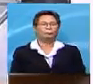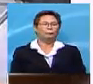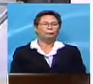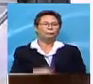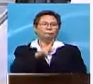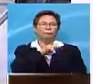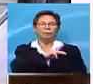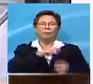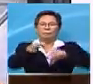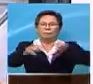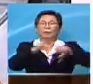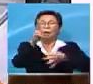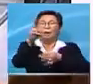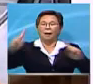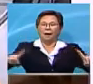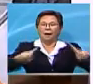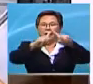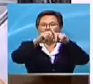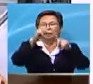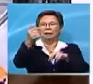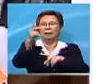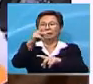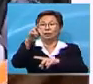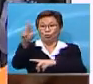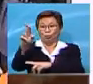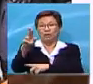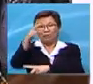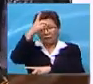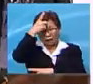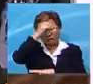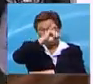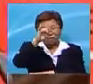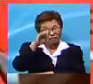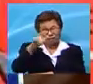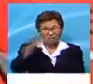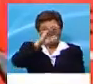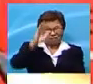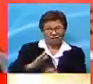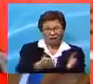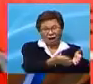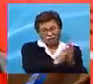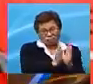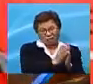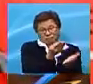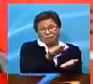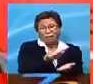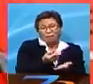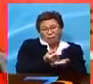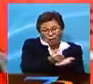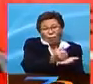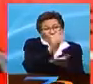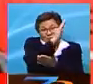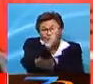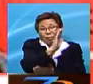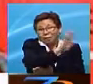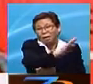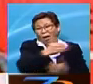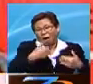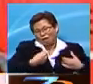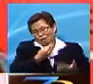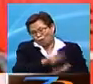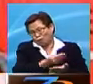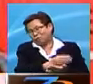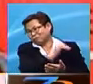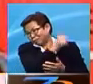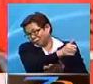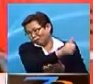Jelas Ketua Penerangan UMNO Tan Sri Anwar Musa, Datuk Jamal tidak pernah memohon sebarang bantuan dan beliau juga mempunyai sumber